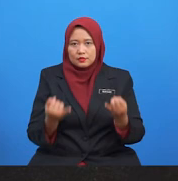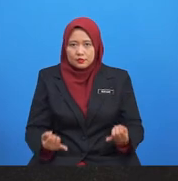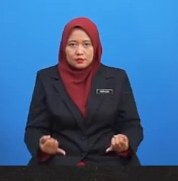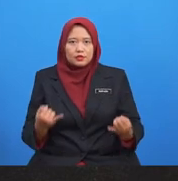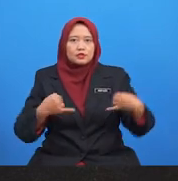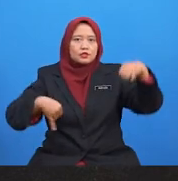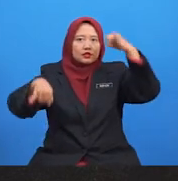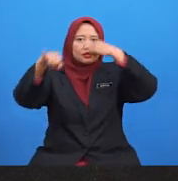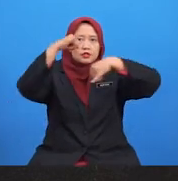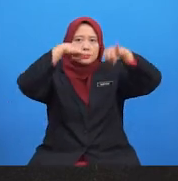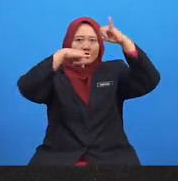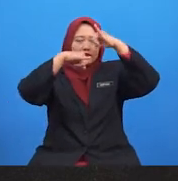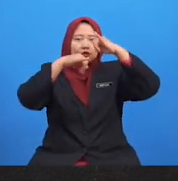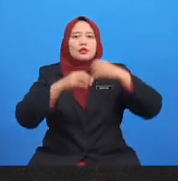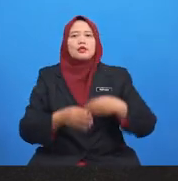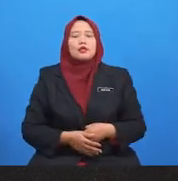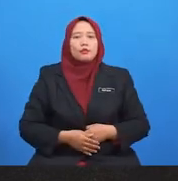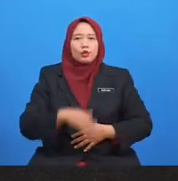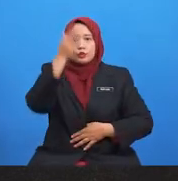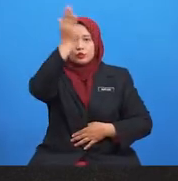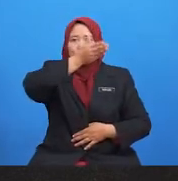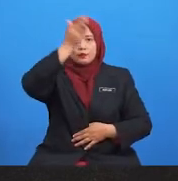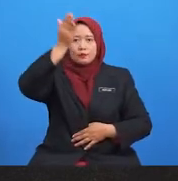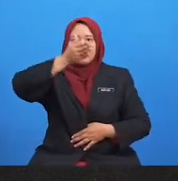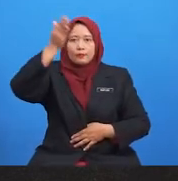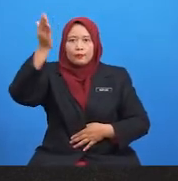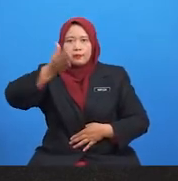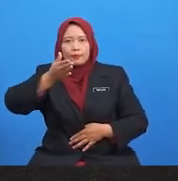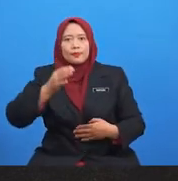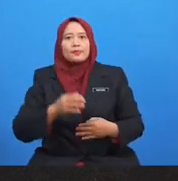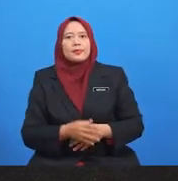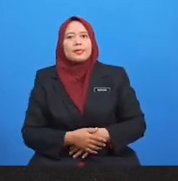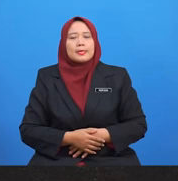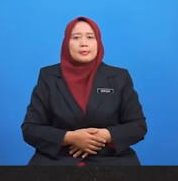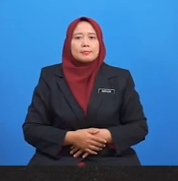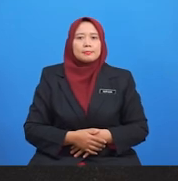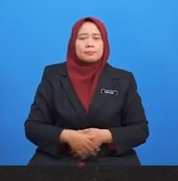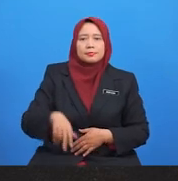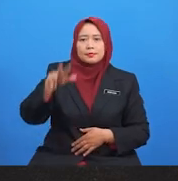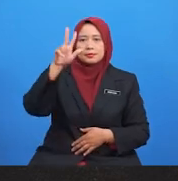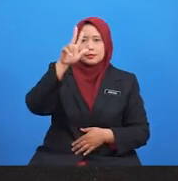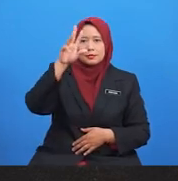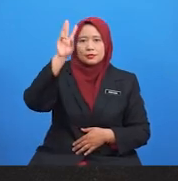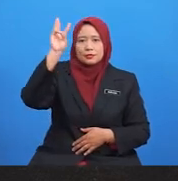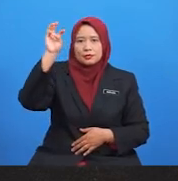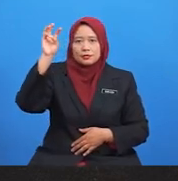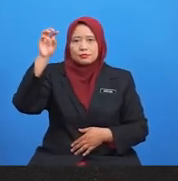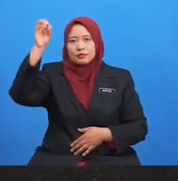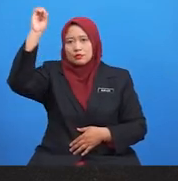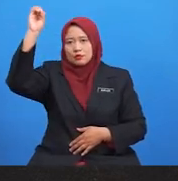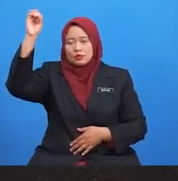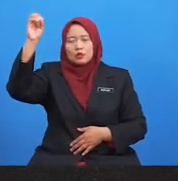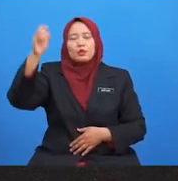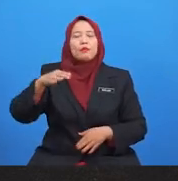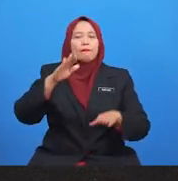360 darjah pada paksi Y. Langkah yang pertama. Kita perlu jadikan X